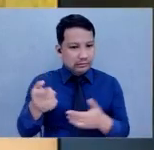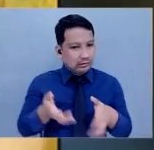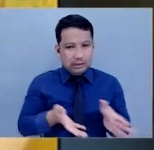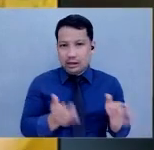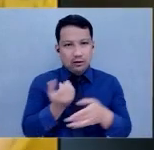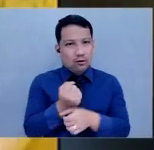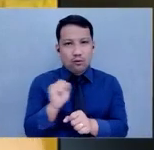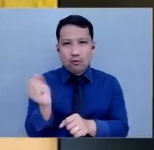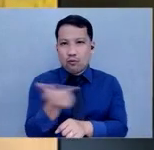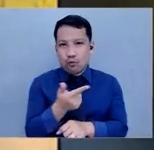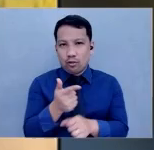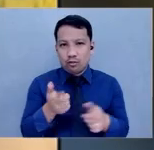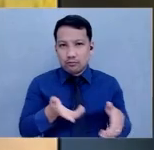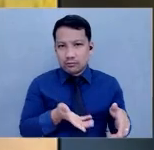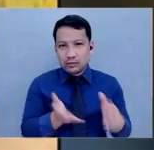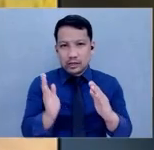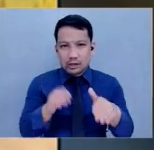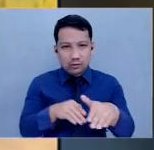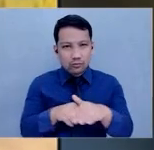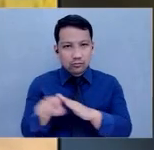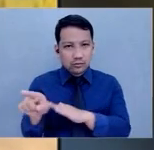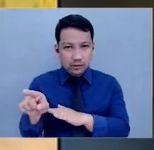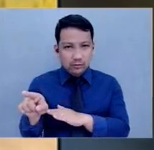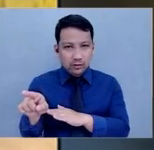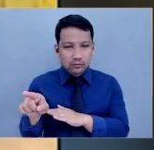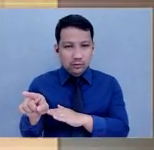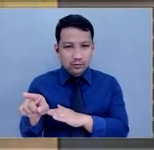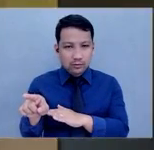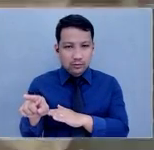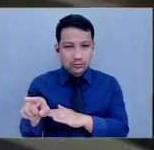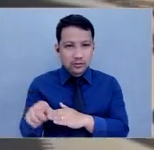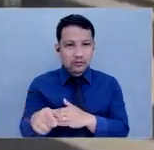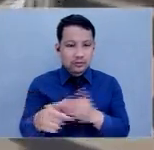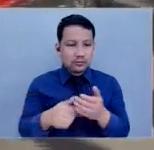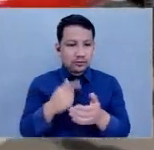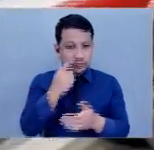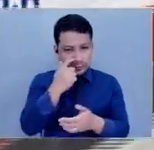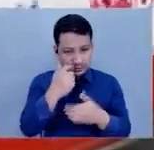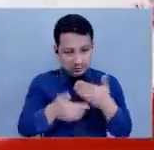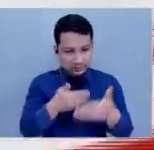So, unti-unti lang nire-release yung mga approvals.